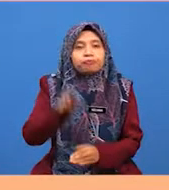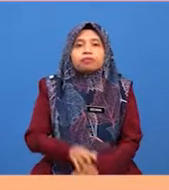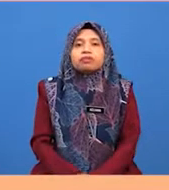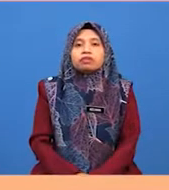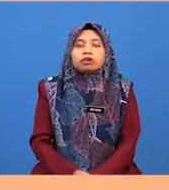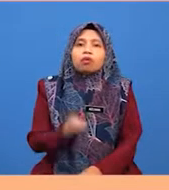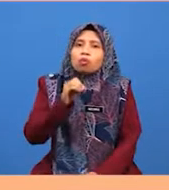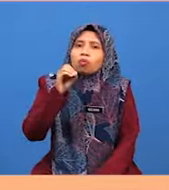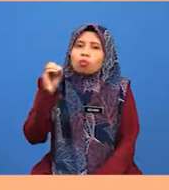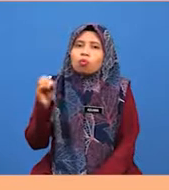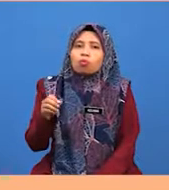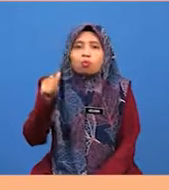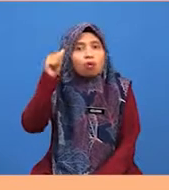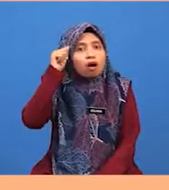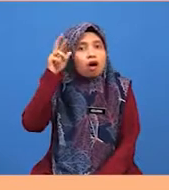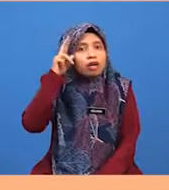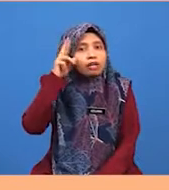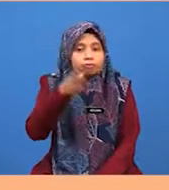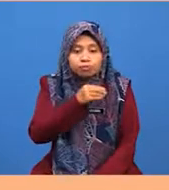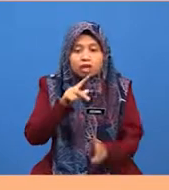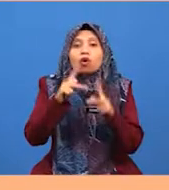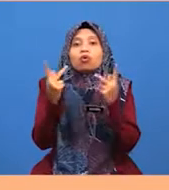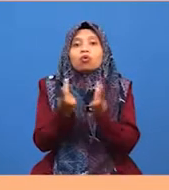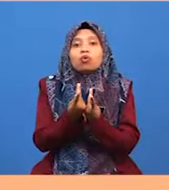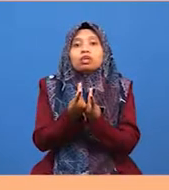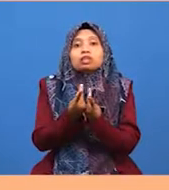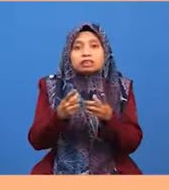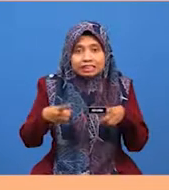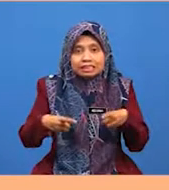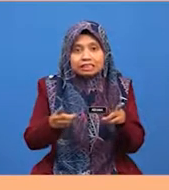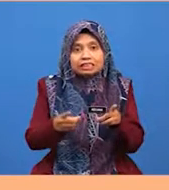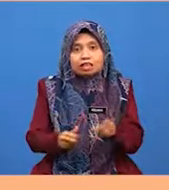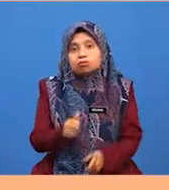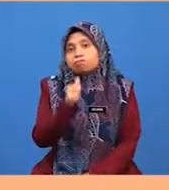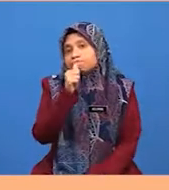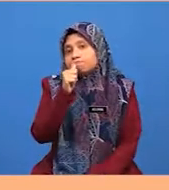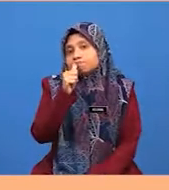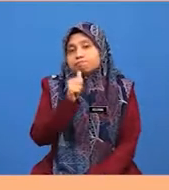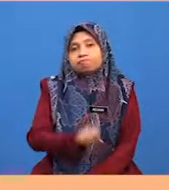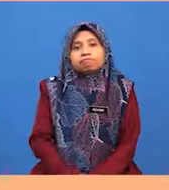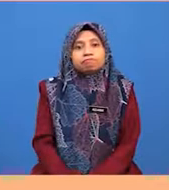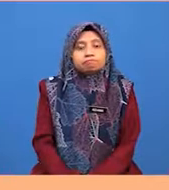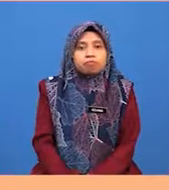Oh, Arif dan keluarganya sedang minum.